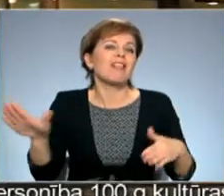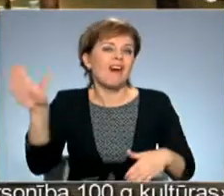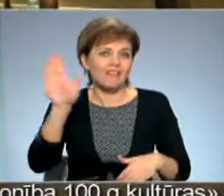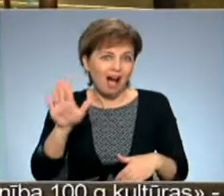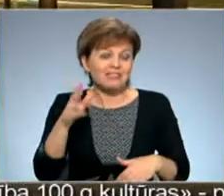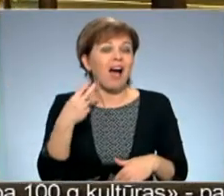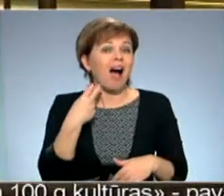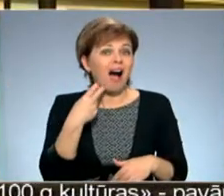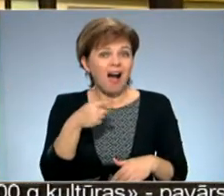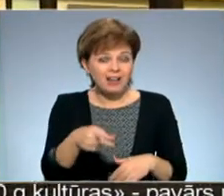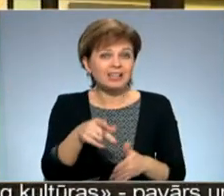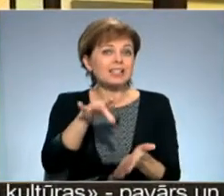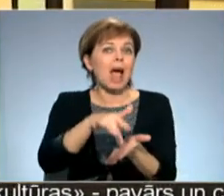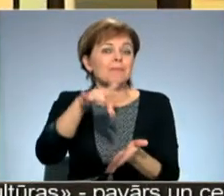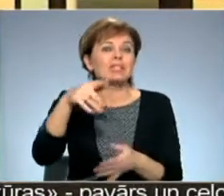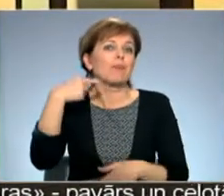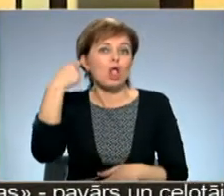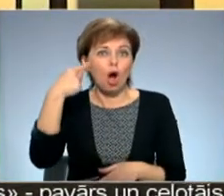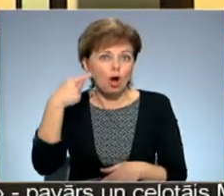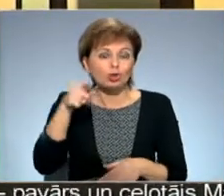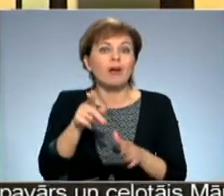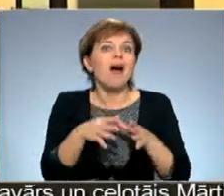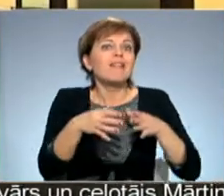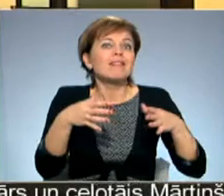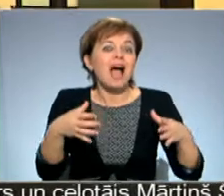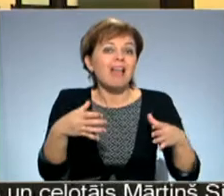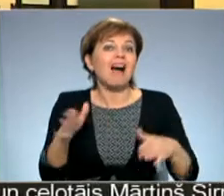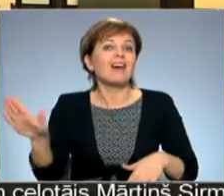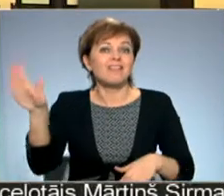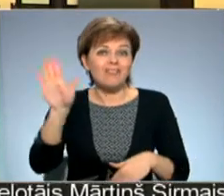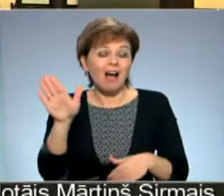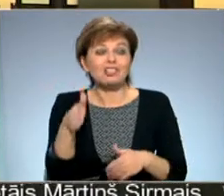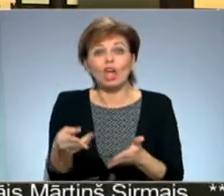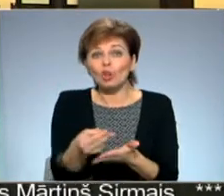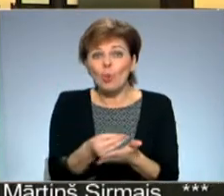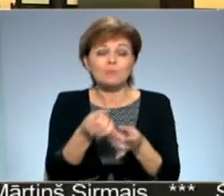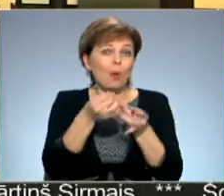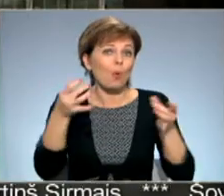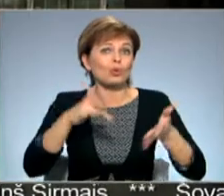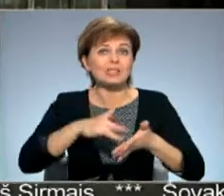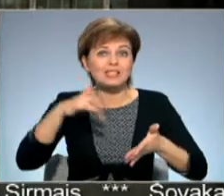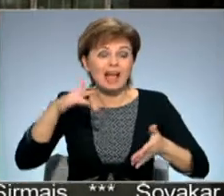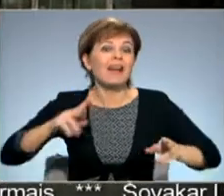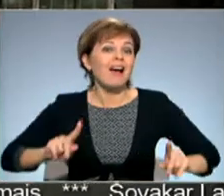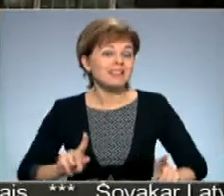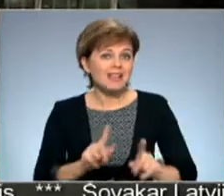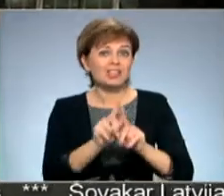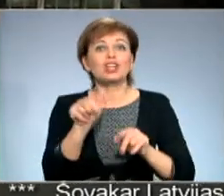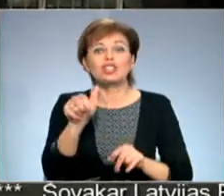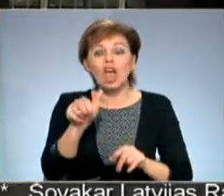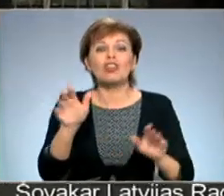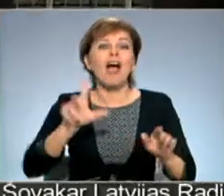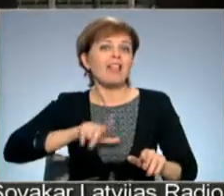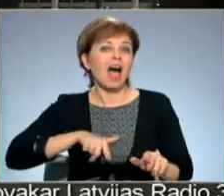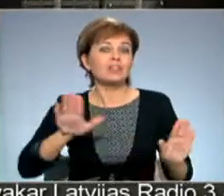piekritīsiet Anglija ar tās epicentru Londonu, gluži vienkārši ir lielāka lielvalsts. Šodien šie nozīmīgie kultūras centri burtiski saskarsies. Seši Latvijas